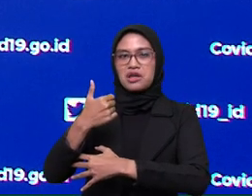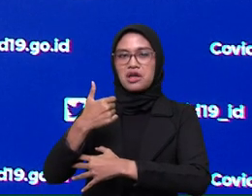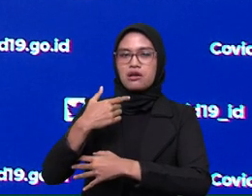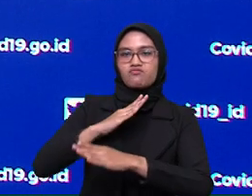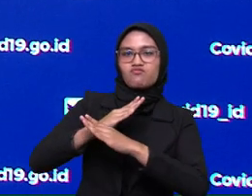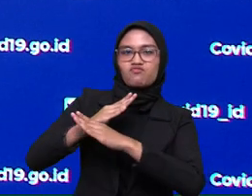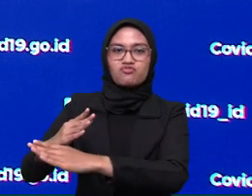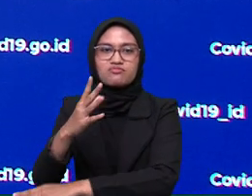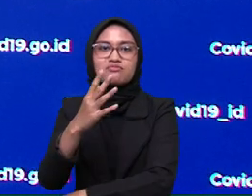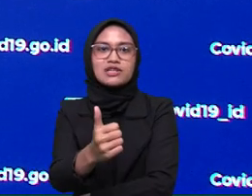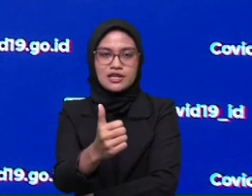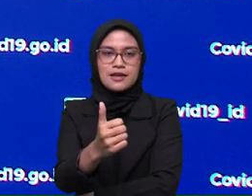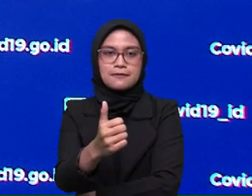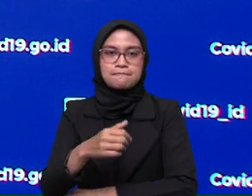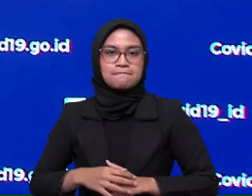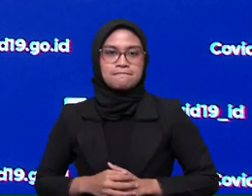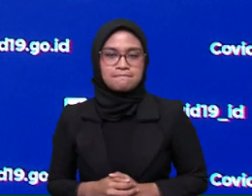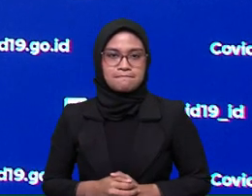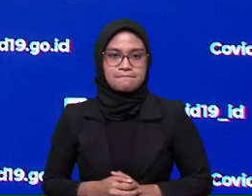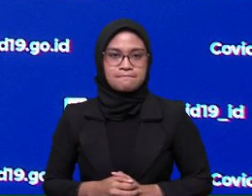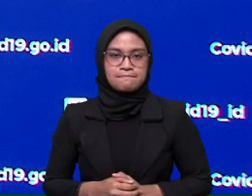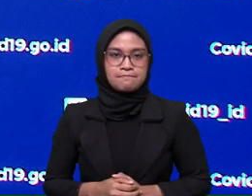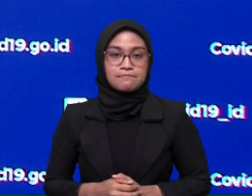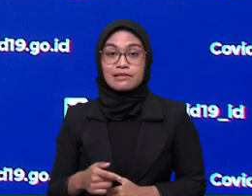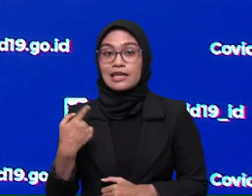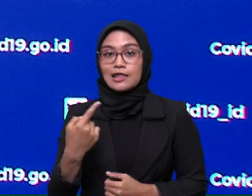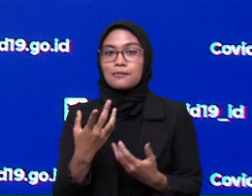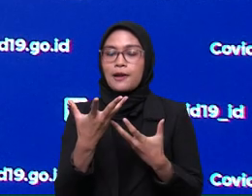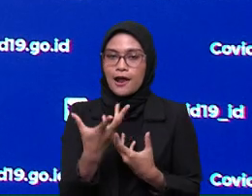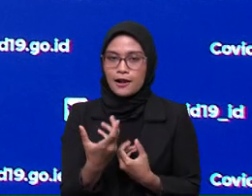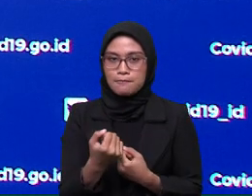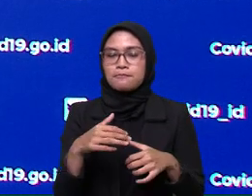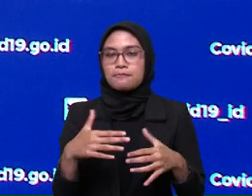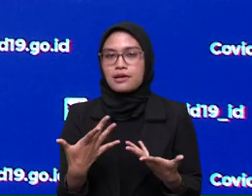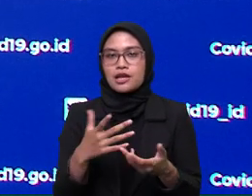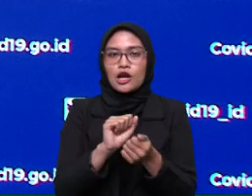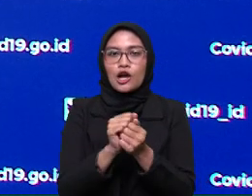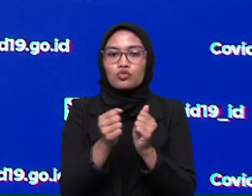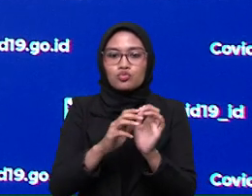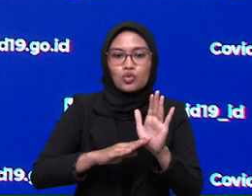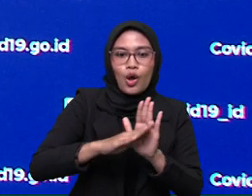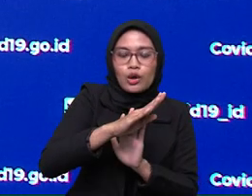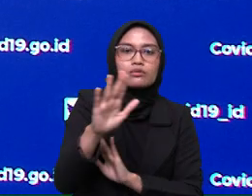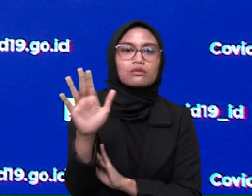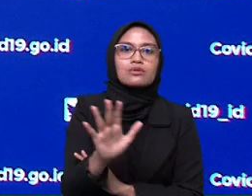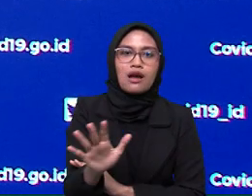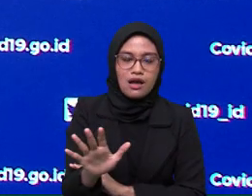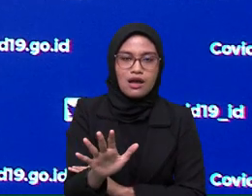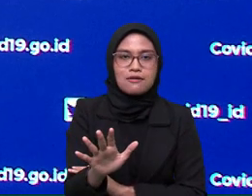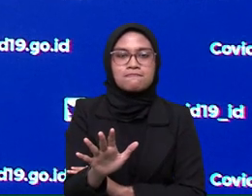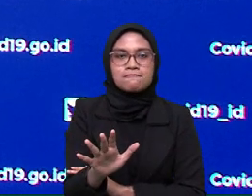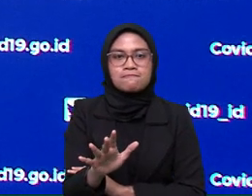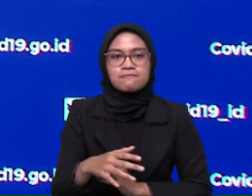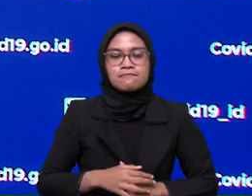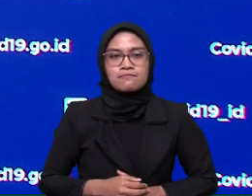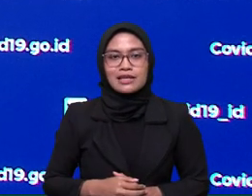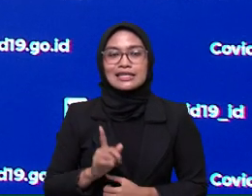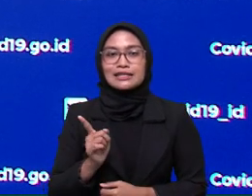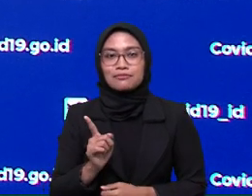kita tentunya berharap tidak terjadi kenaikan kasus yang signifikan walaupun ditemukannya varian baru karena pada prinsipnya